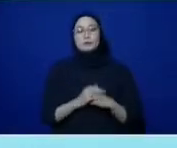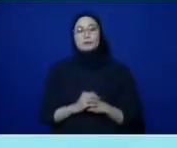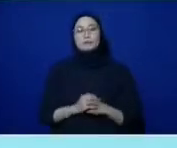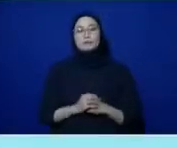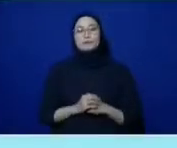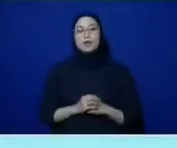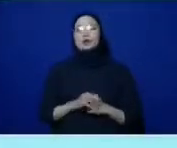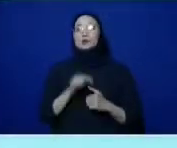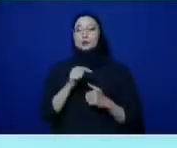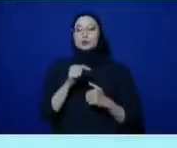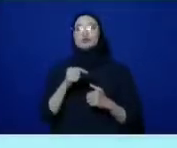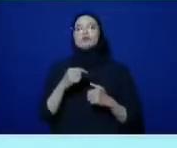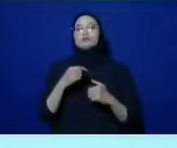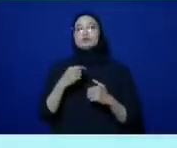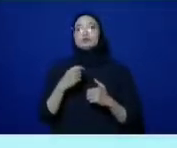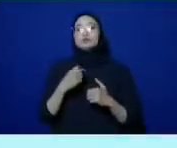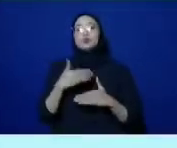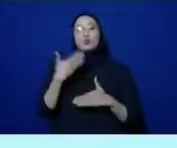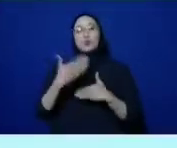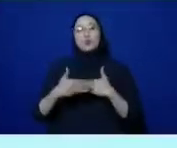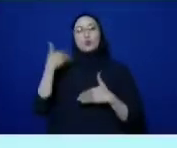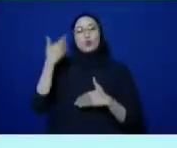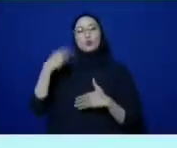sebab itu, ini akan terus kita dorong agar